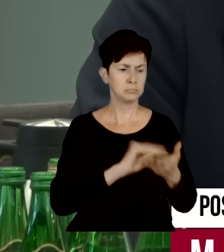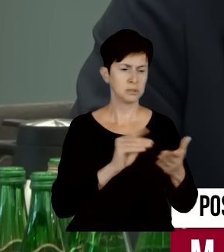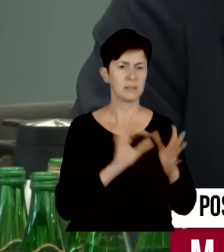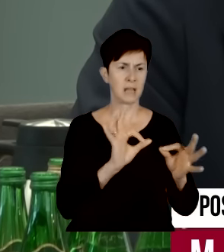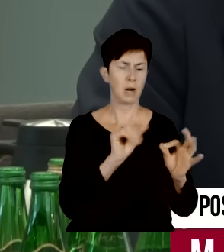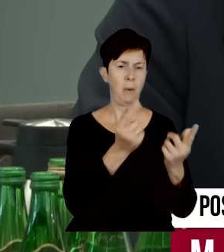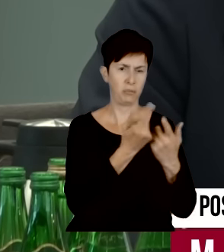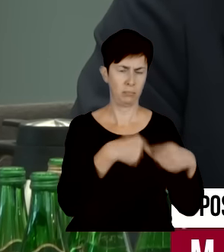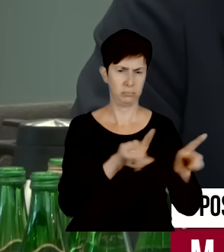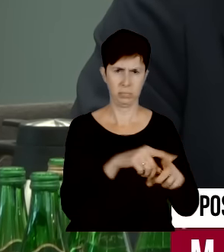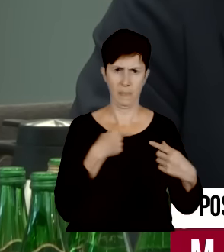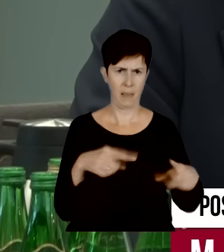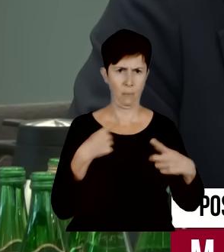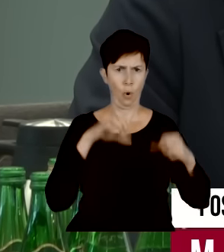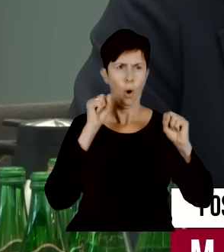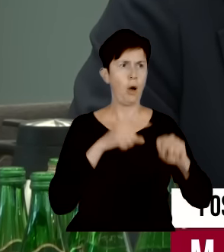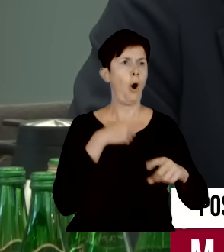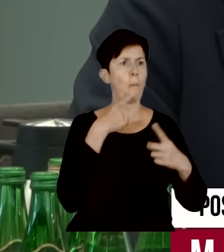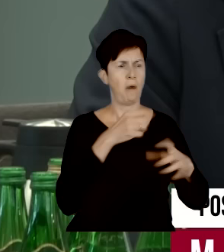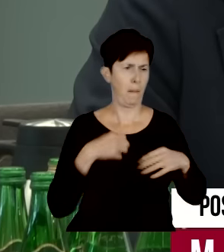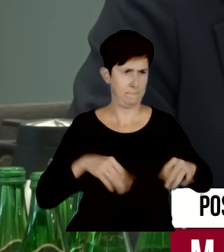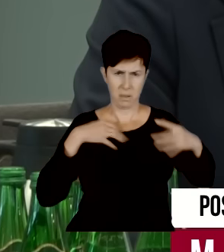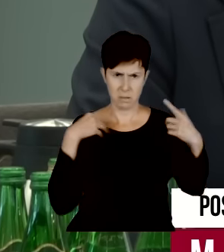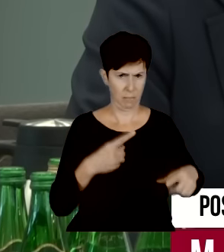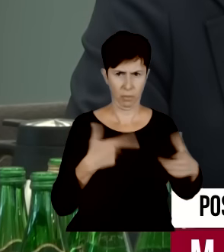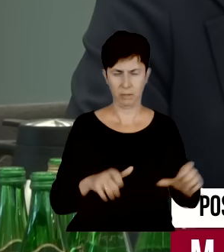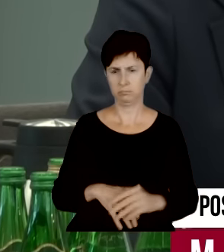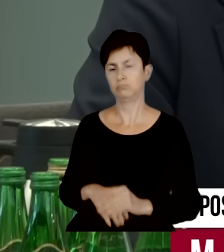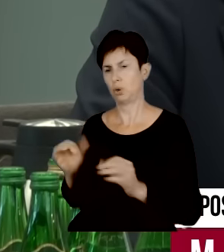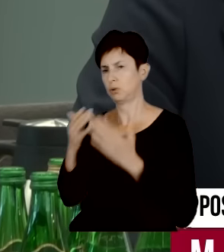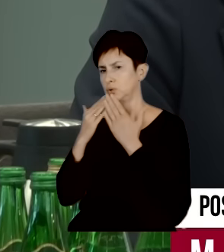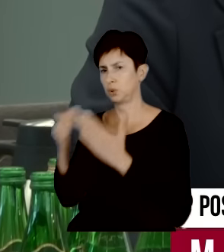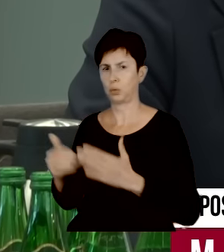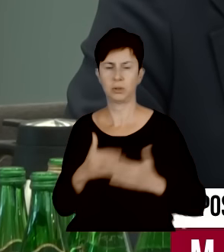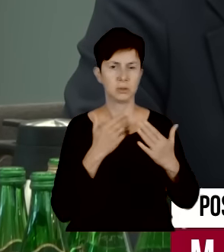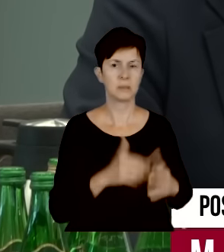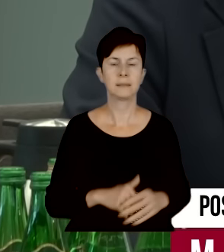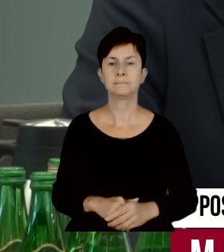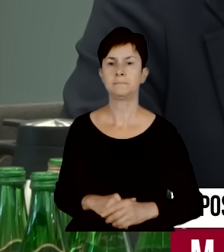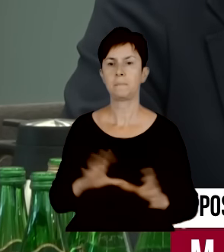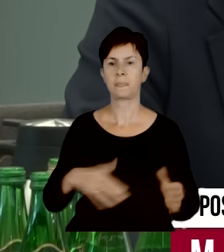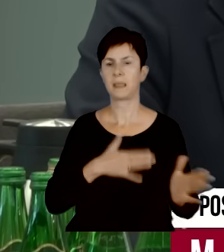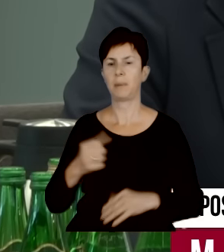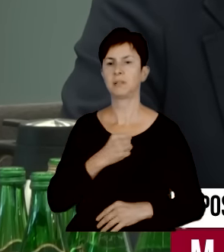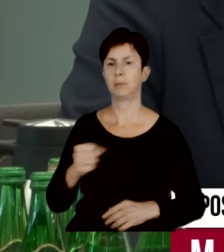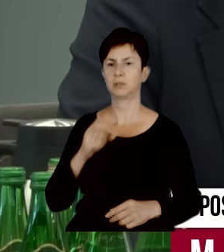nikim się nie przerzucam żadną odpowiedzialnością na razie to tyle Dziękuję Dziękuję pani poseł Kucharska